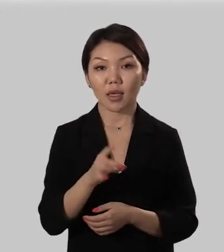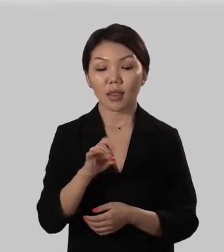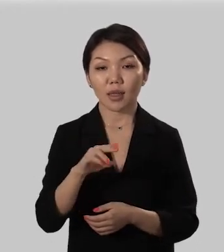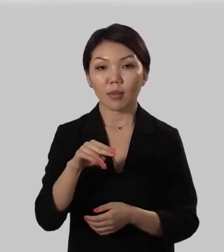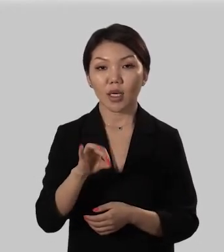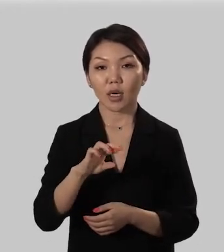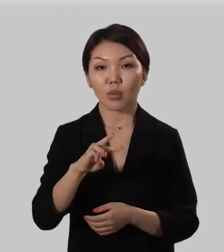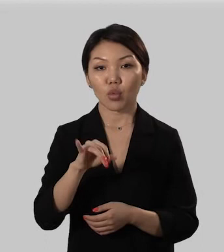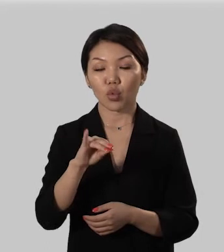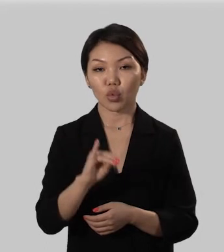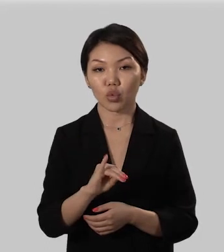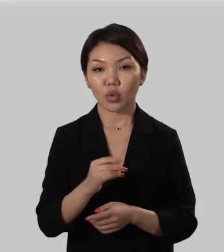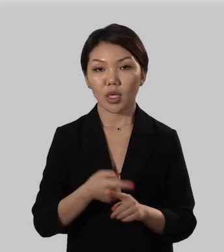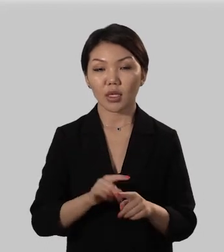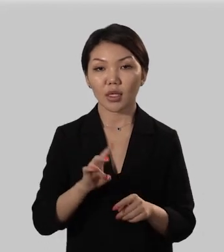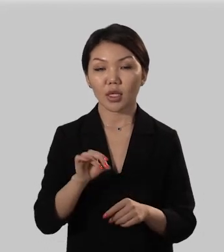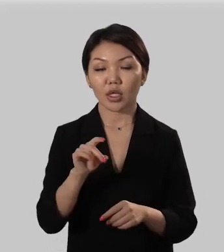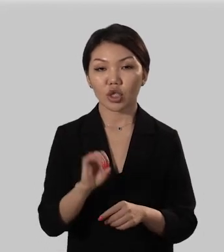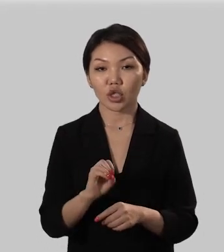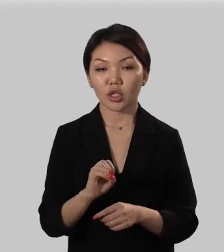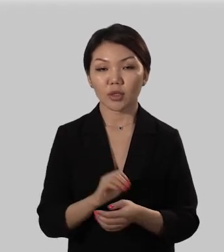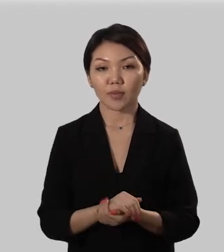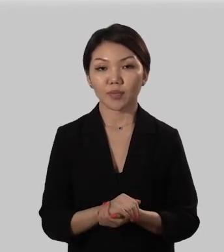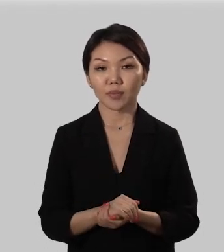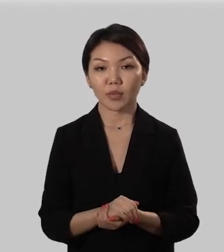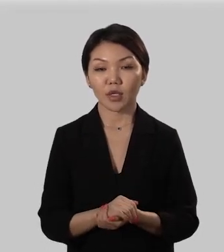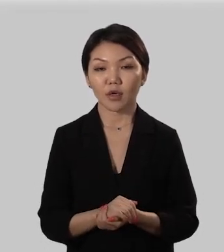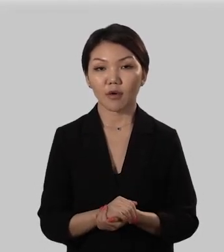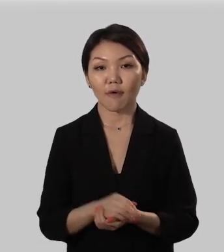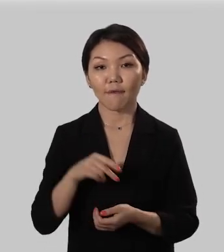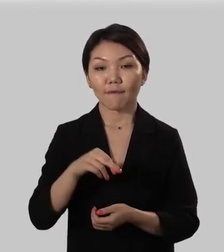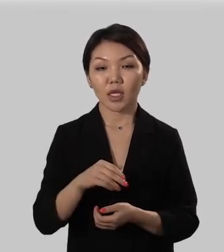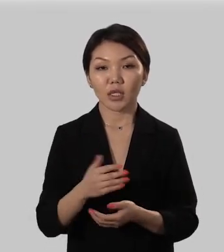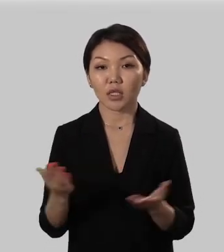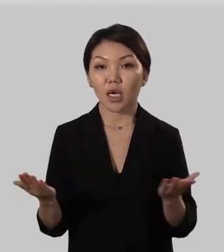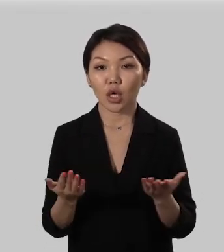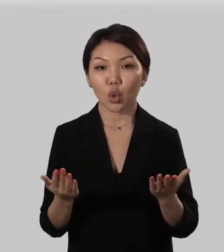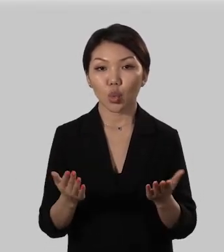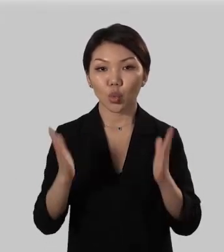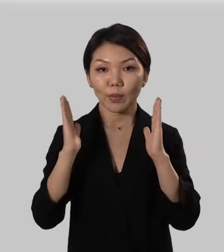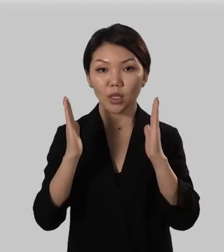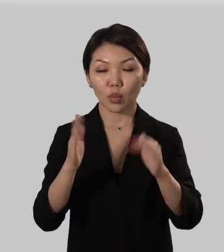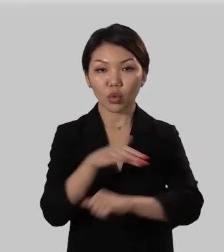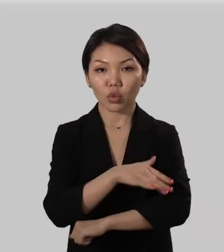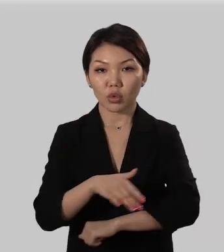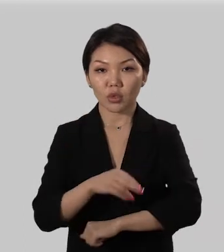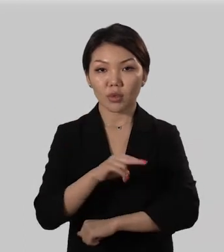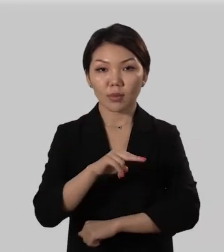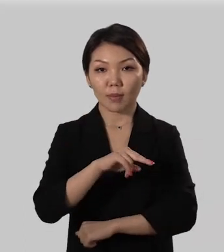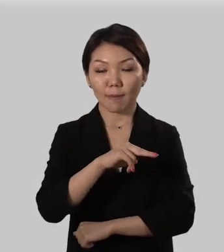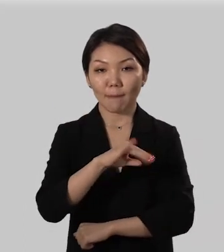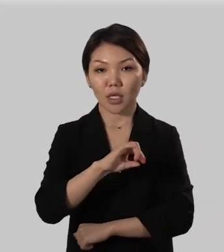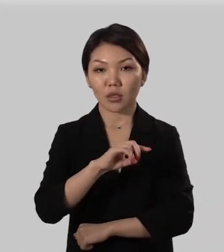это наречие выйти на какую прямую улицу предлог плюс